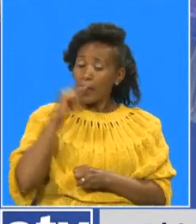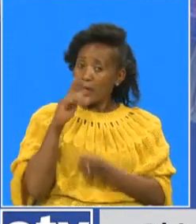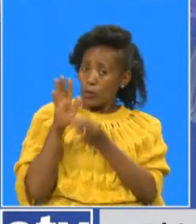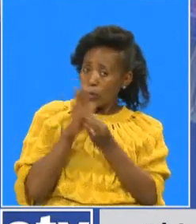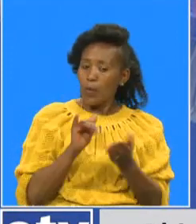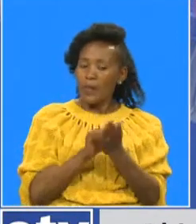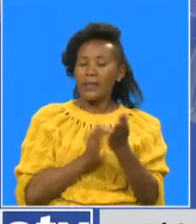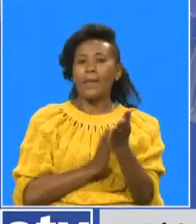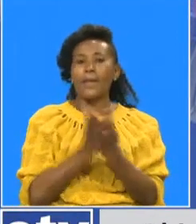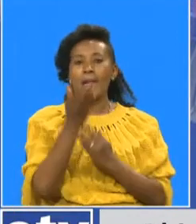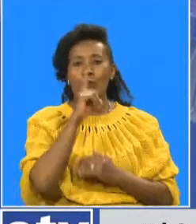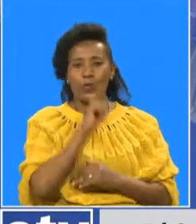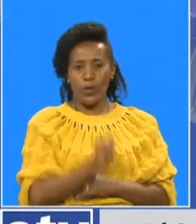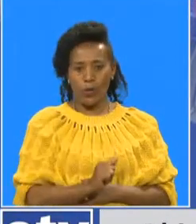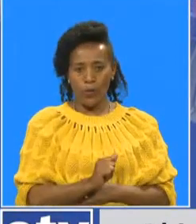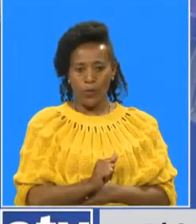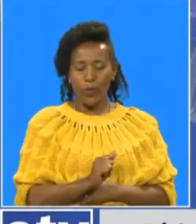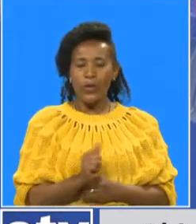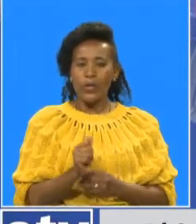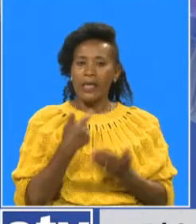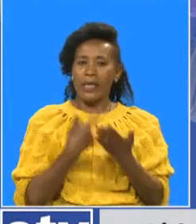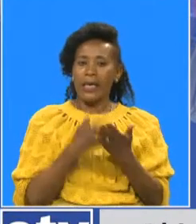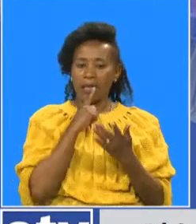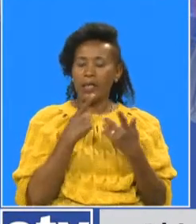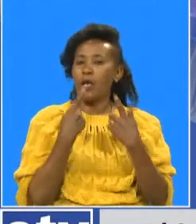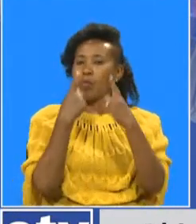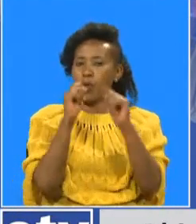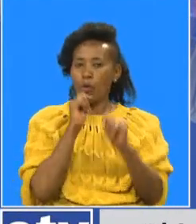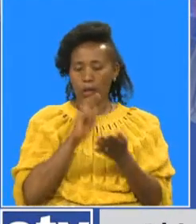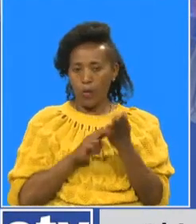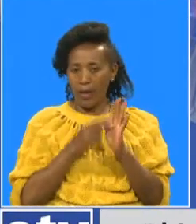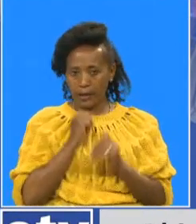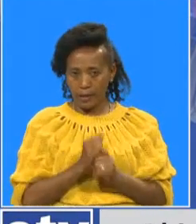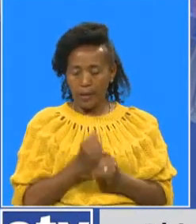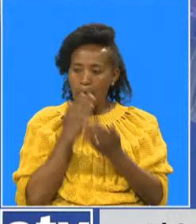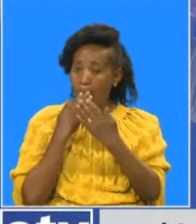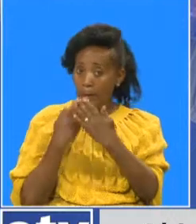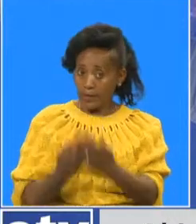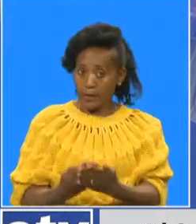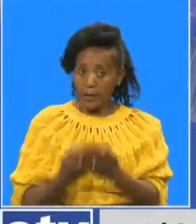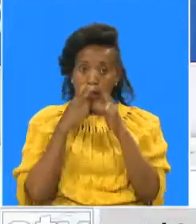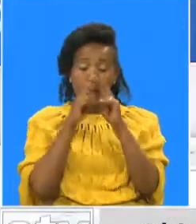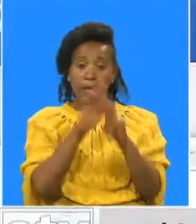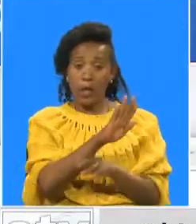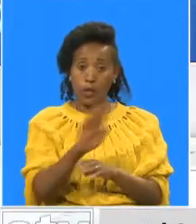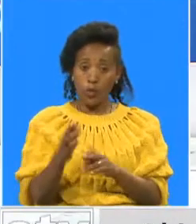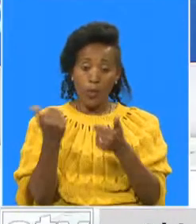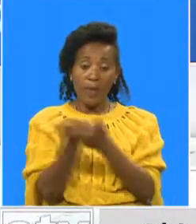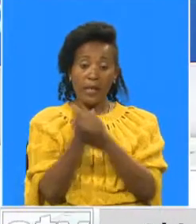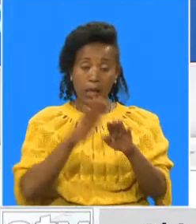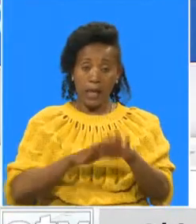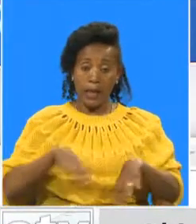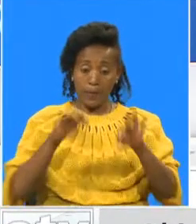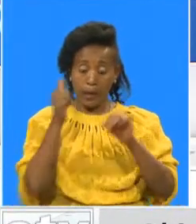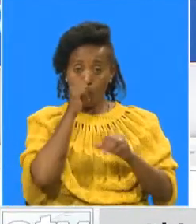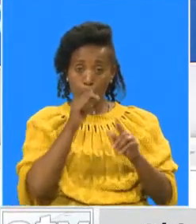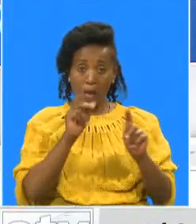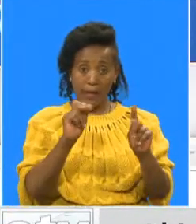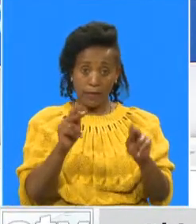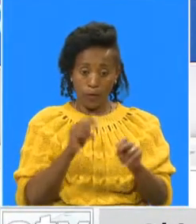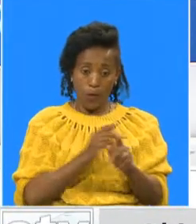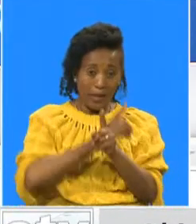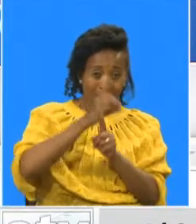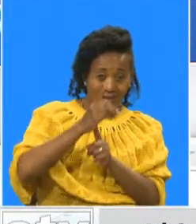ተጽኖ በዚህ መልኩ ነው ታክል ለማድረግ የተሞከረው ማለት ነው። አመሰግናለሁ። ተመልካቾች በመከታተል ላይ የምትገኙት ከኢትዮጵያ